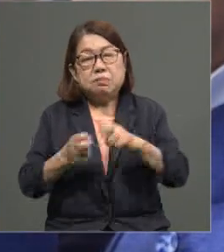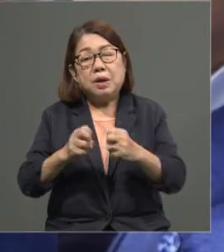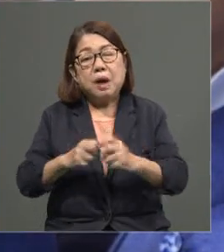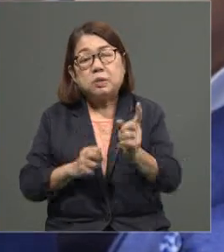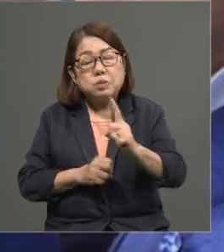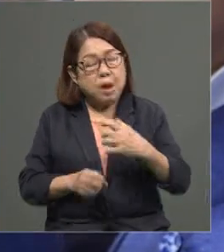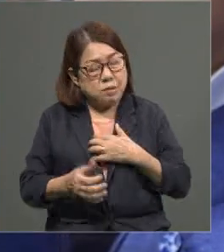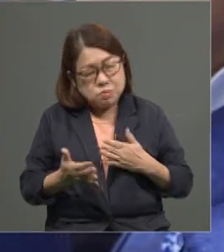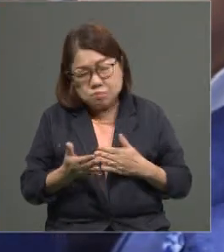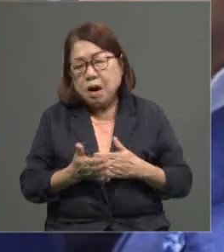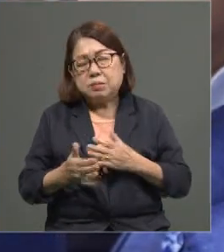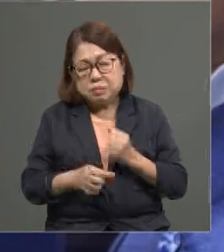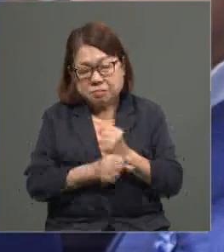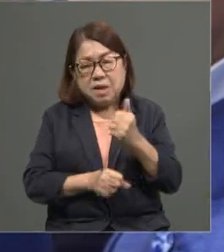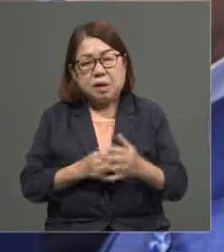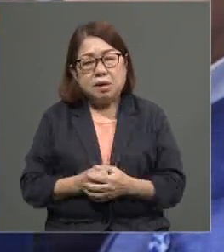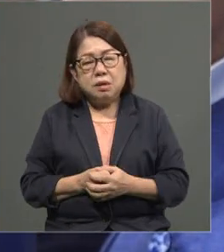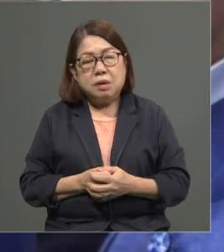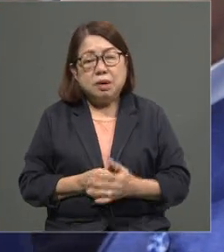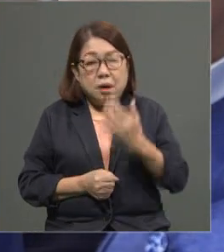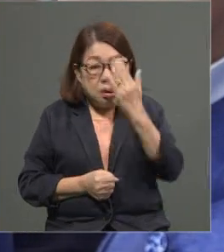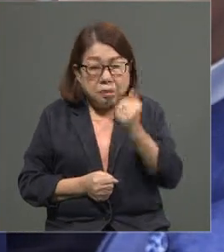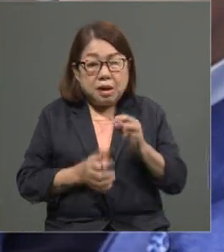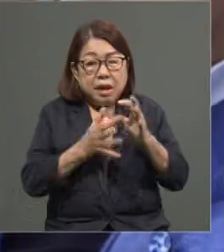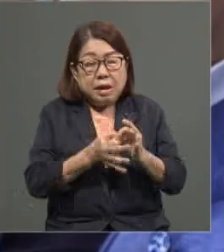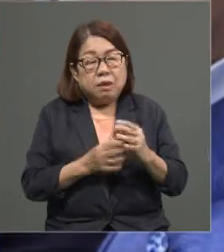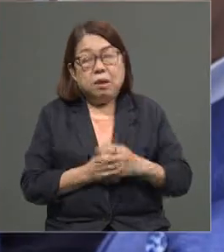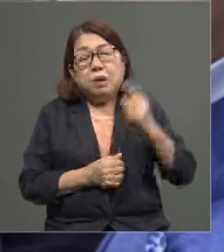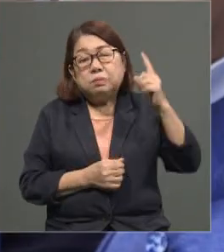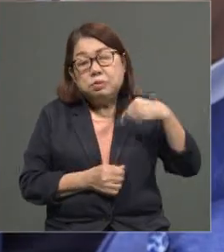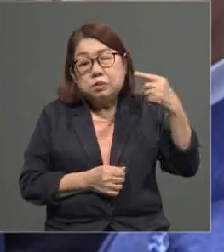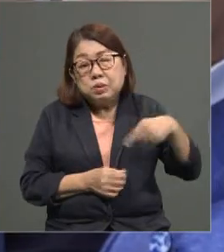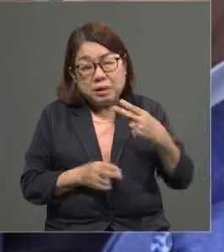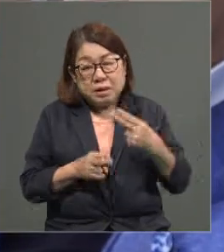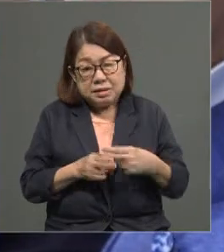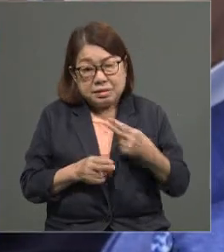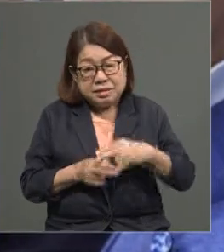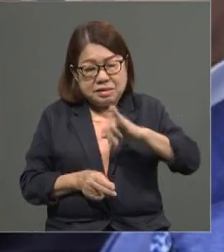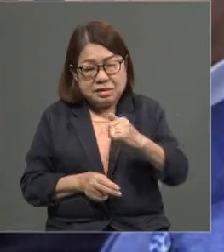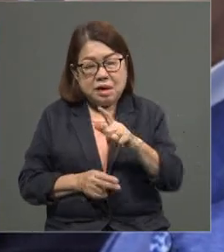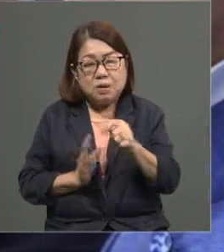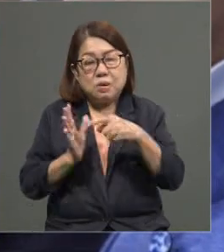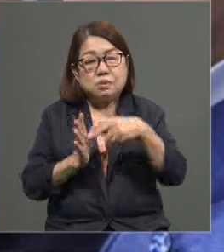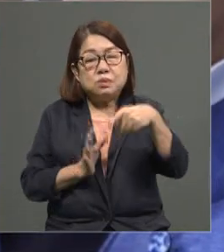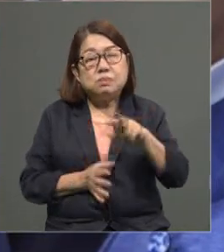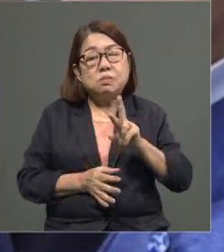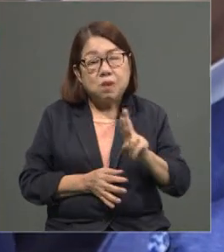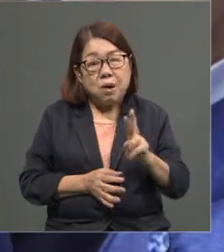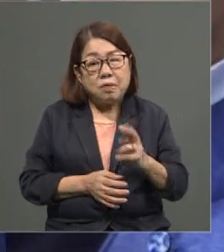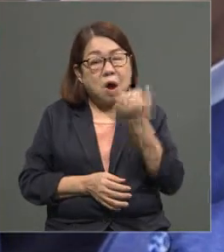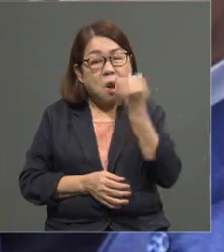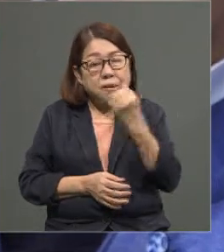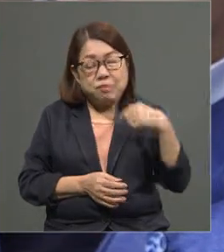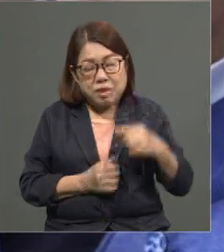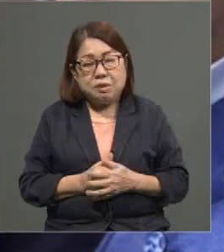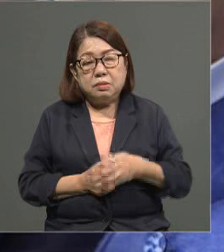ปแล้วเดินหน้าต่อไปเพราะเรื่องของคุณจตุพรอุบลเลิศเป็นเรื่อง